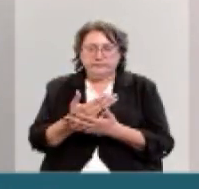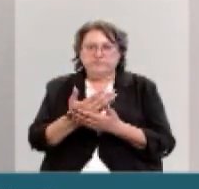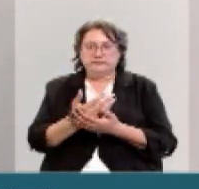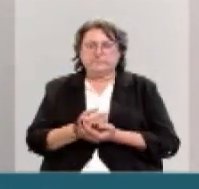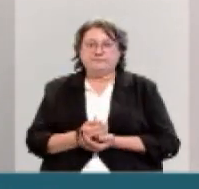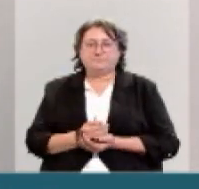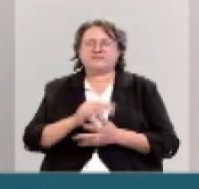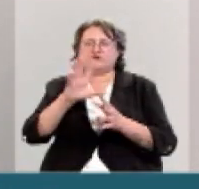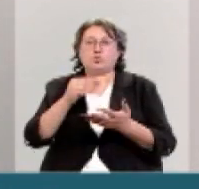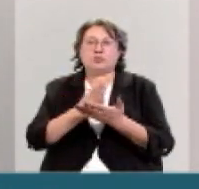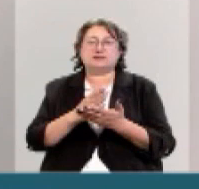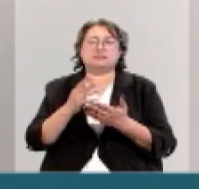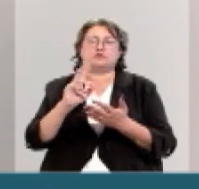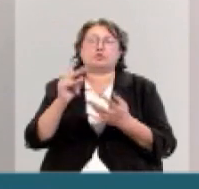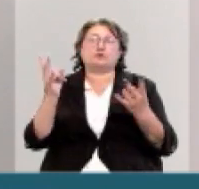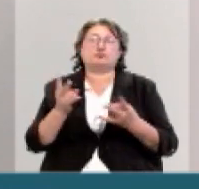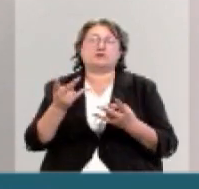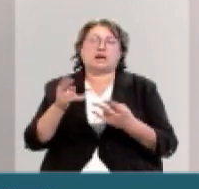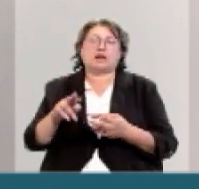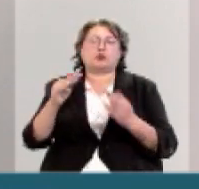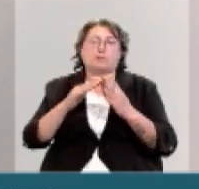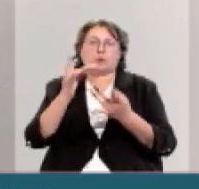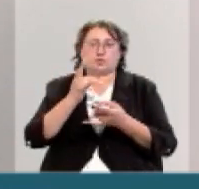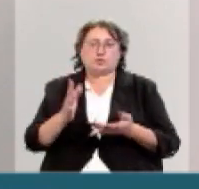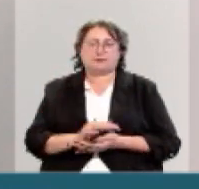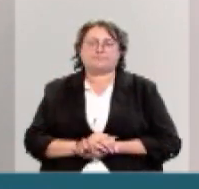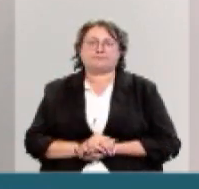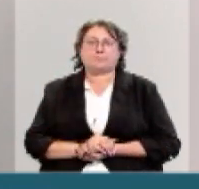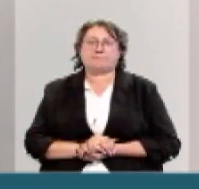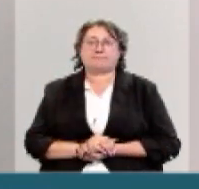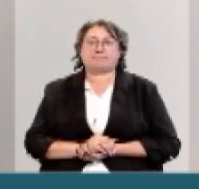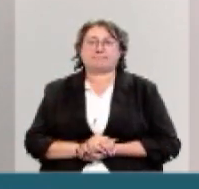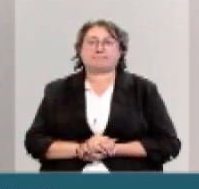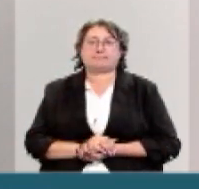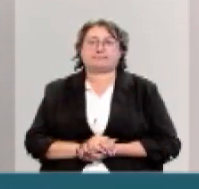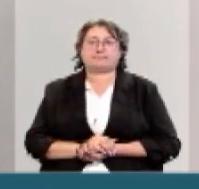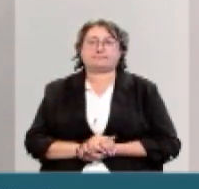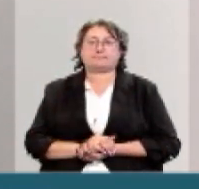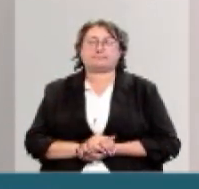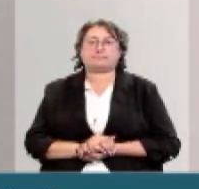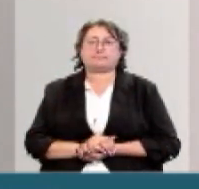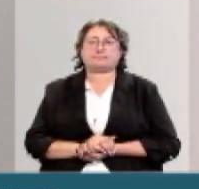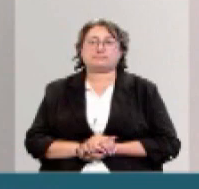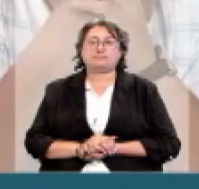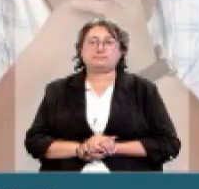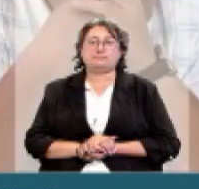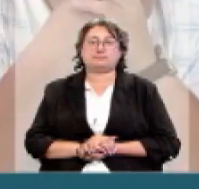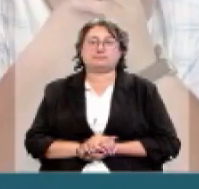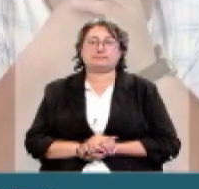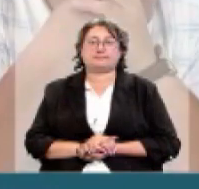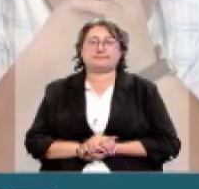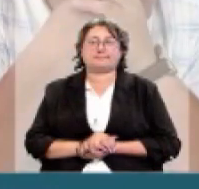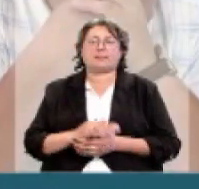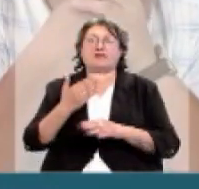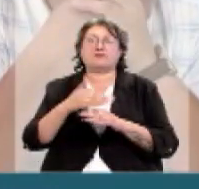қаражатынан ауыл ел бесігі жобасы шеңберінде 4 мәдениет объектісінің құрылысына 1 миллиард 113 миллион теңге бөлінді. Қазақ